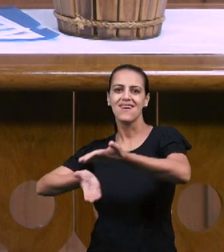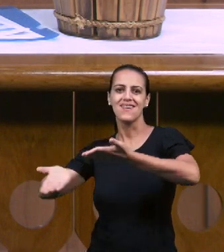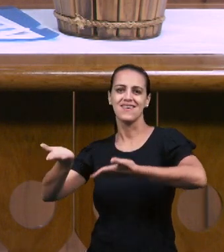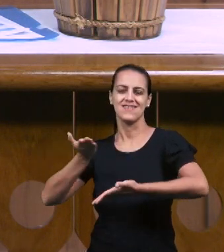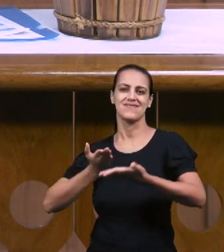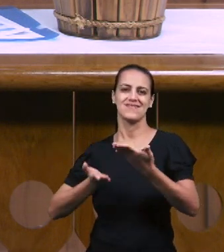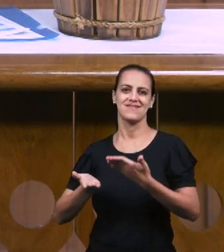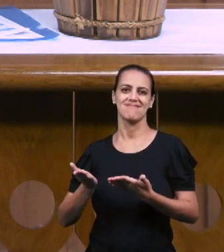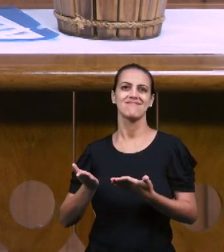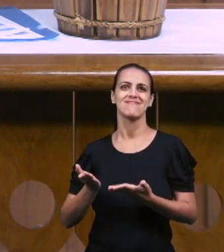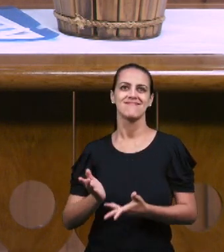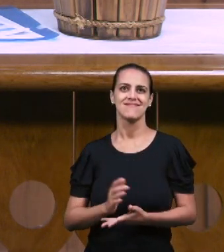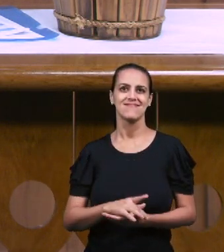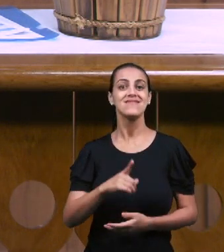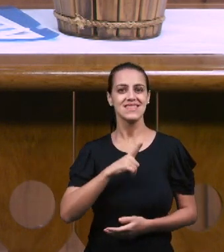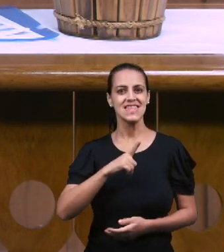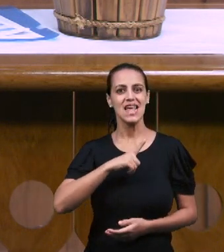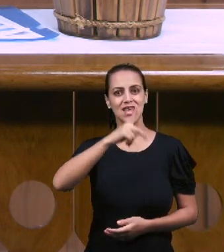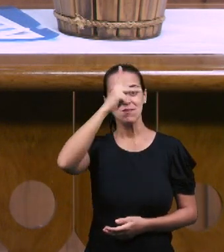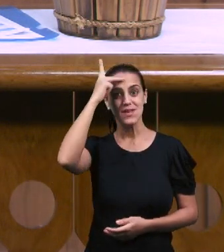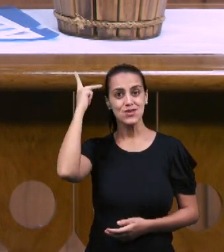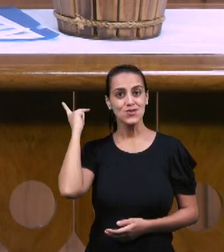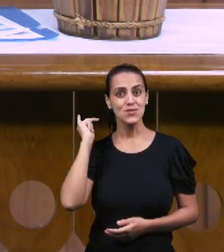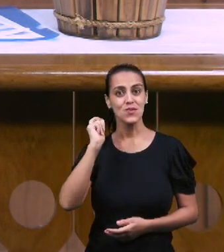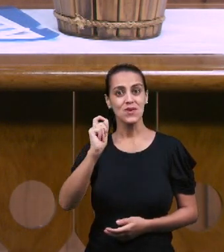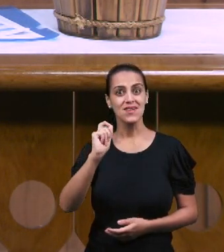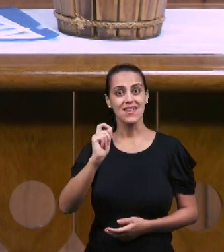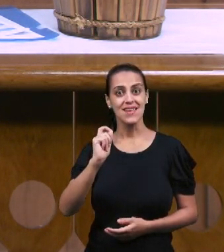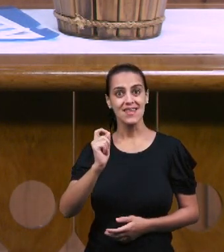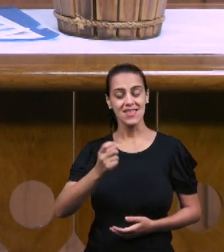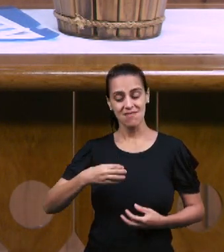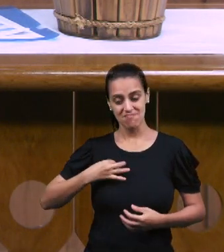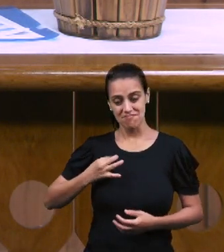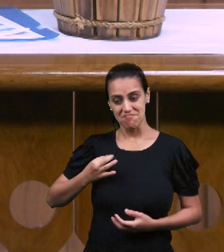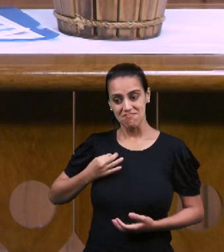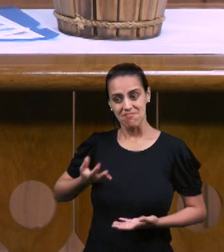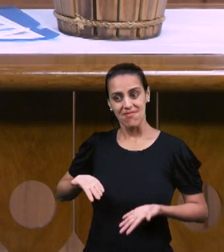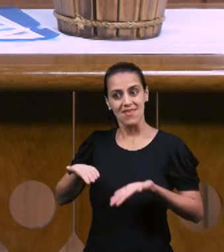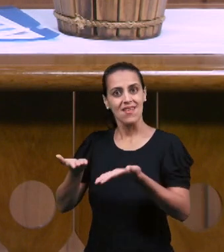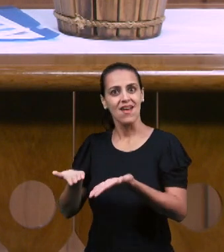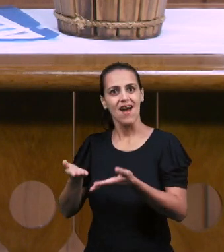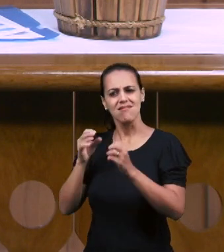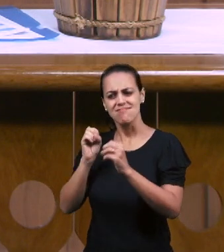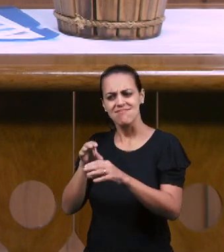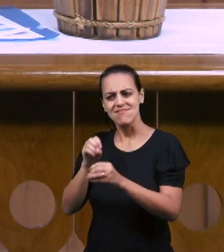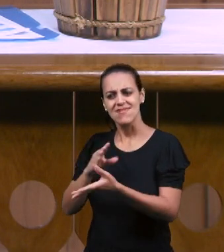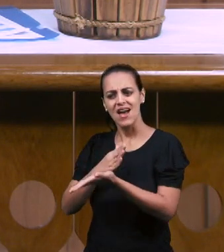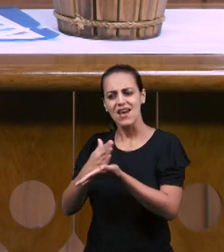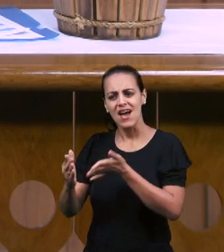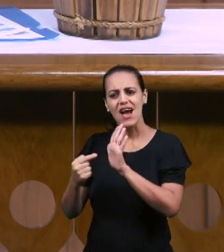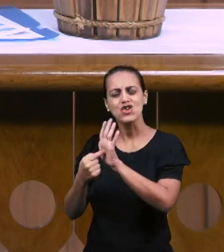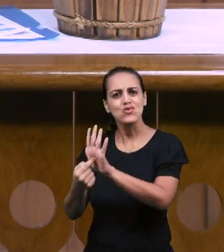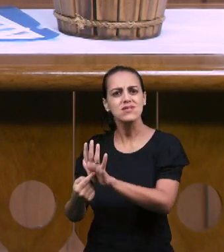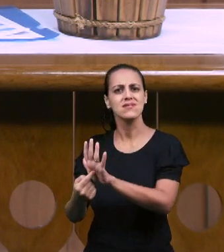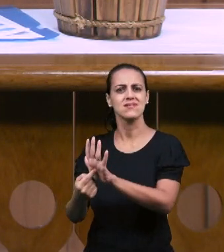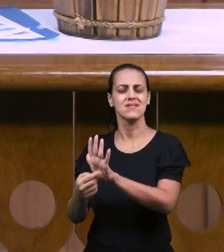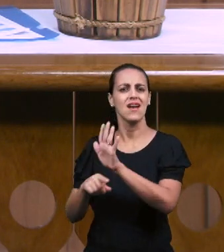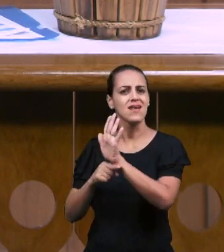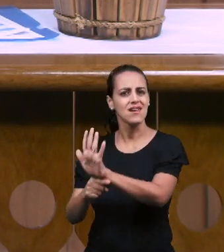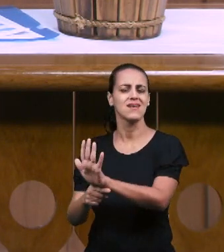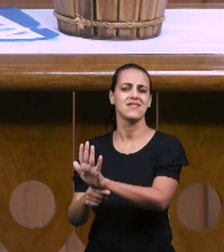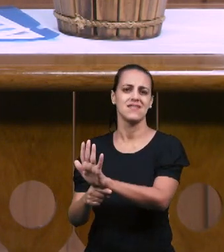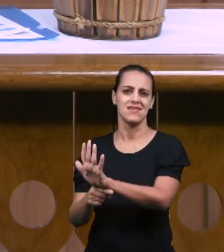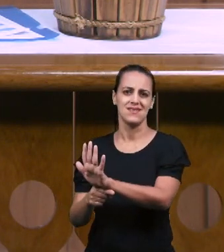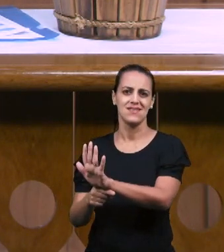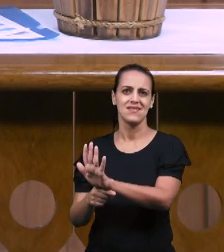d'autres et qui ont besoin, qui aiment la parole, mais n'ont pas la ressource, n'ont pas de